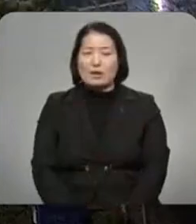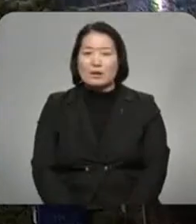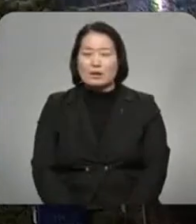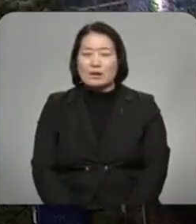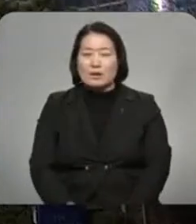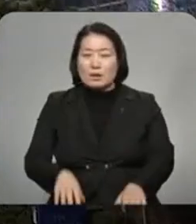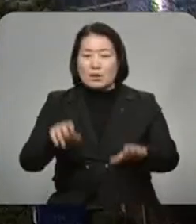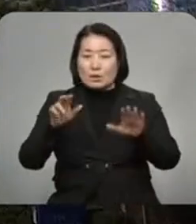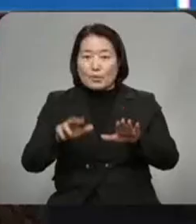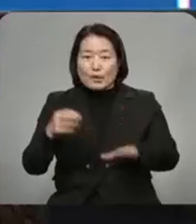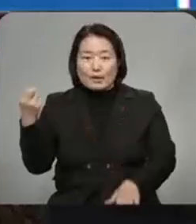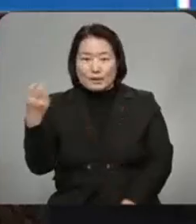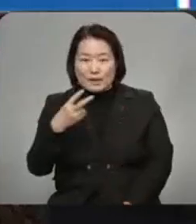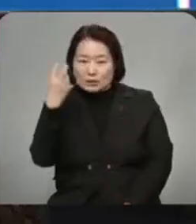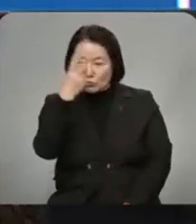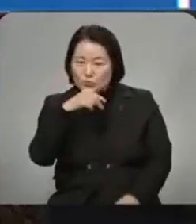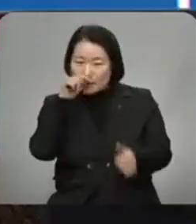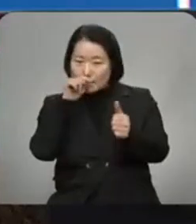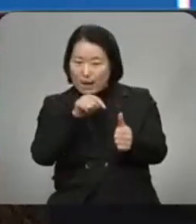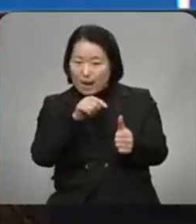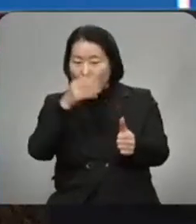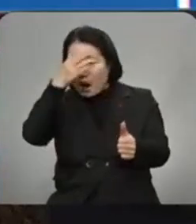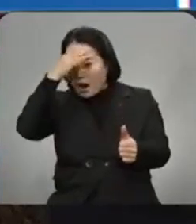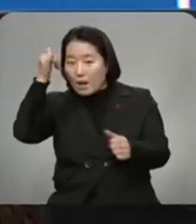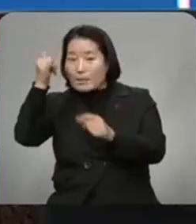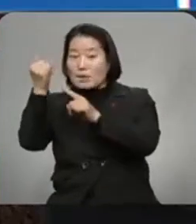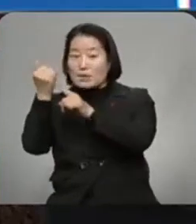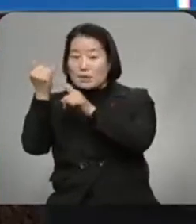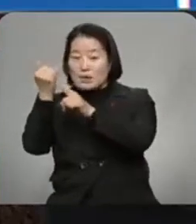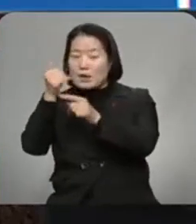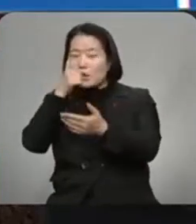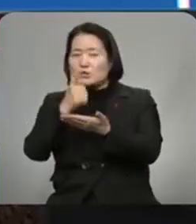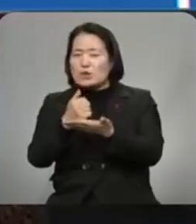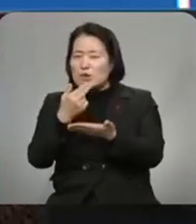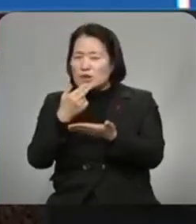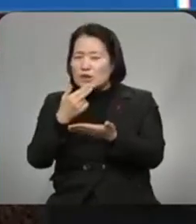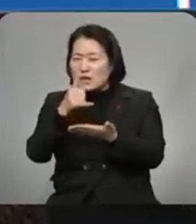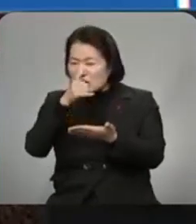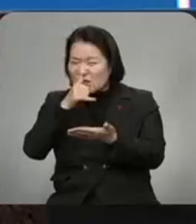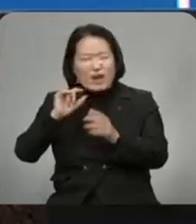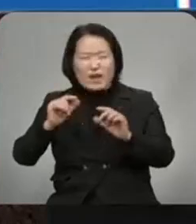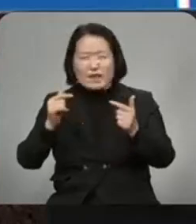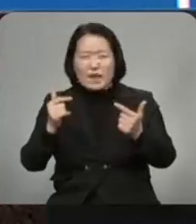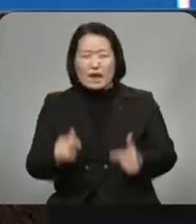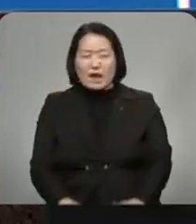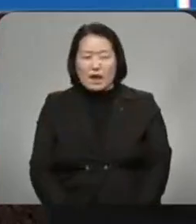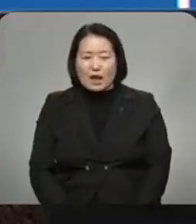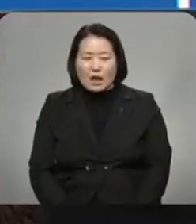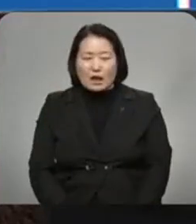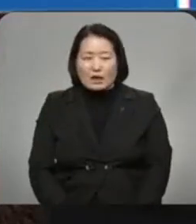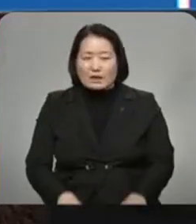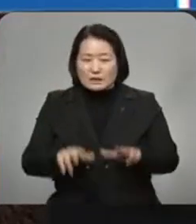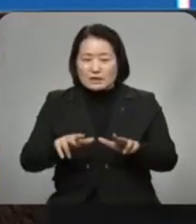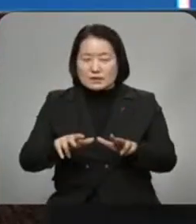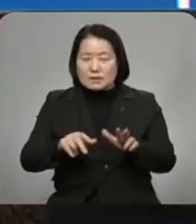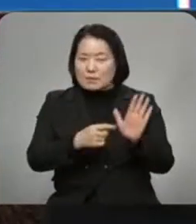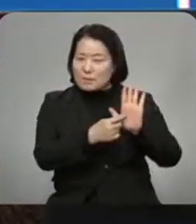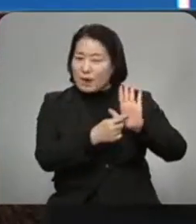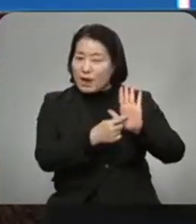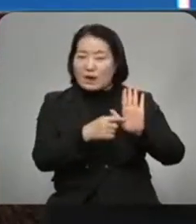이번 재수사 요청이 할머니에게 죄가 있다고 단정하는 건 아니라면서도 구체적 내용을 밝히기는